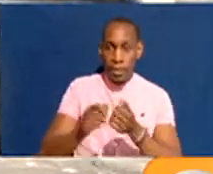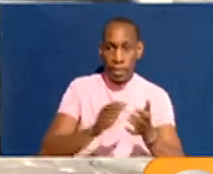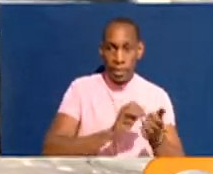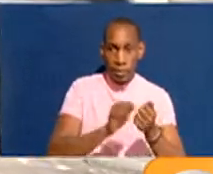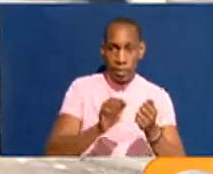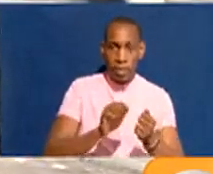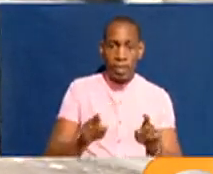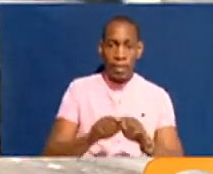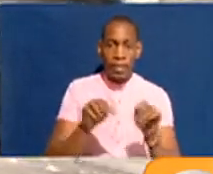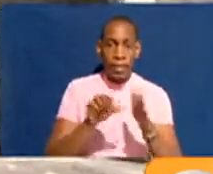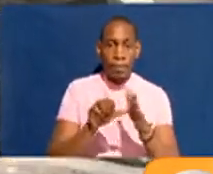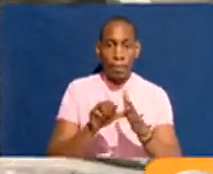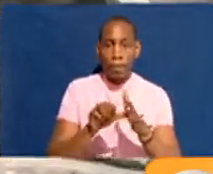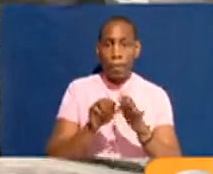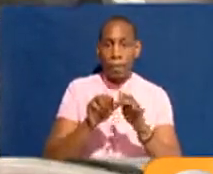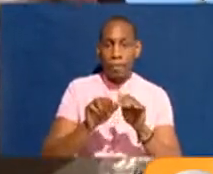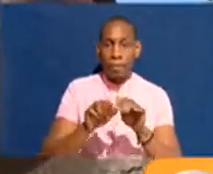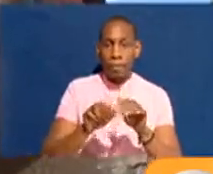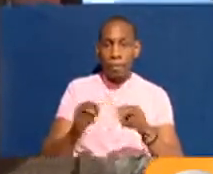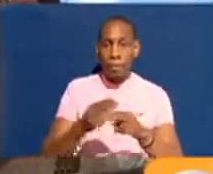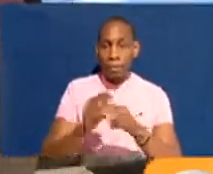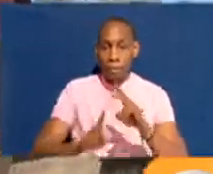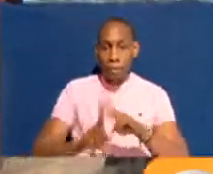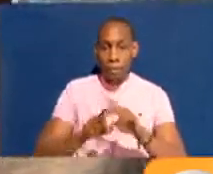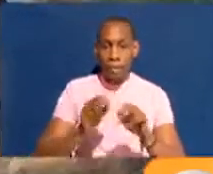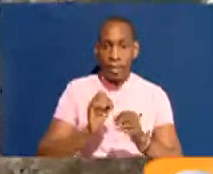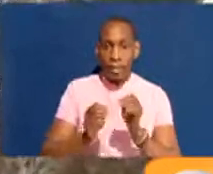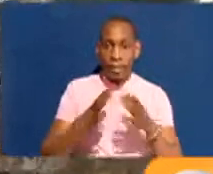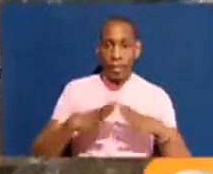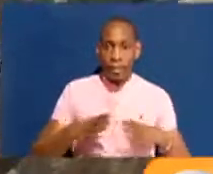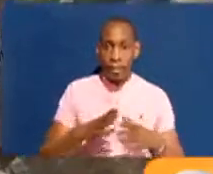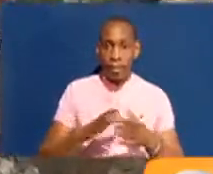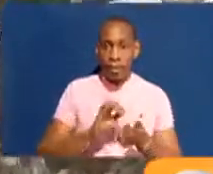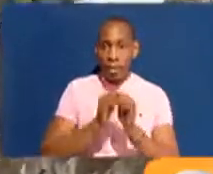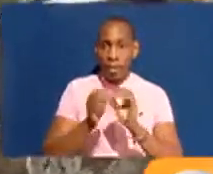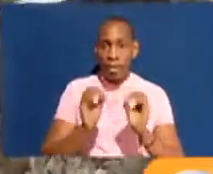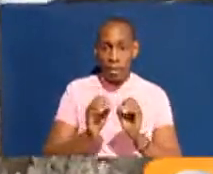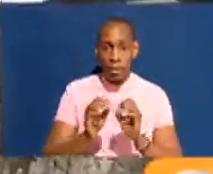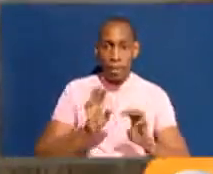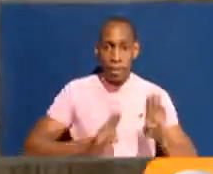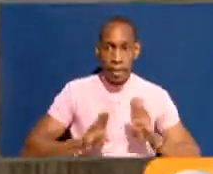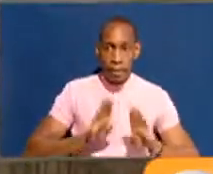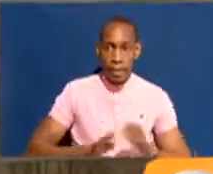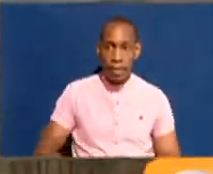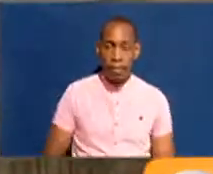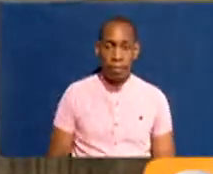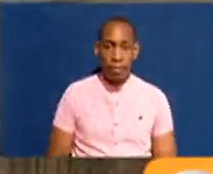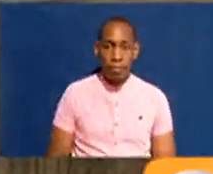and disaster in waiting should humanity not change its ways.